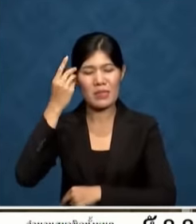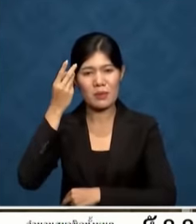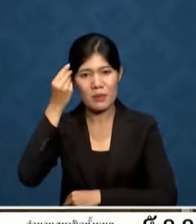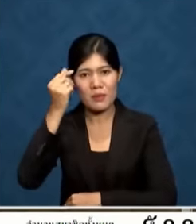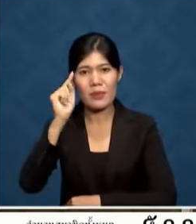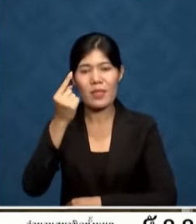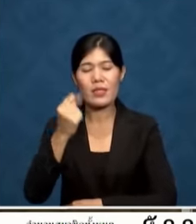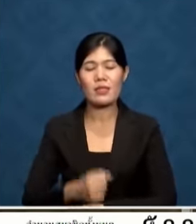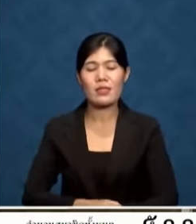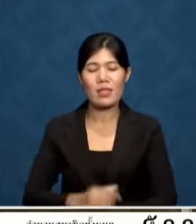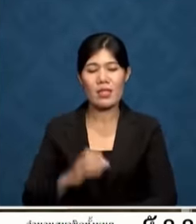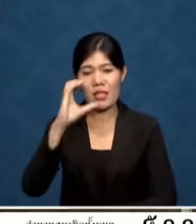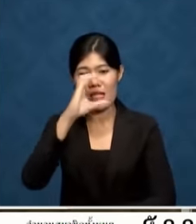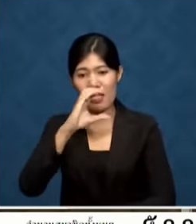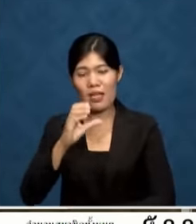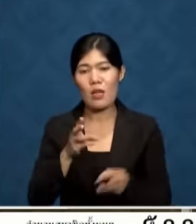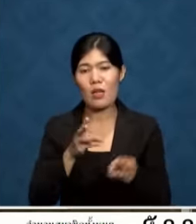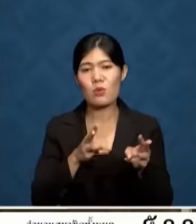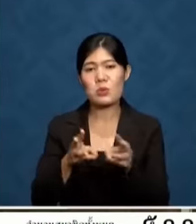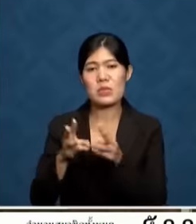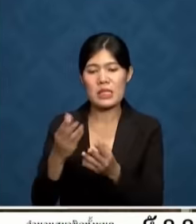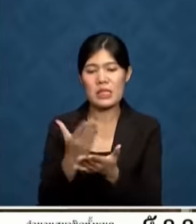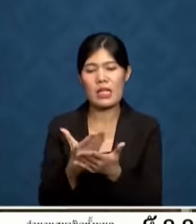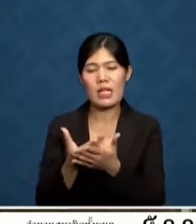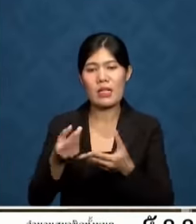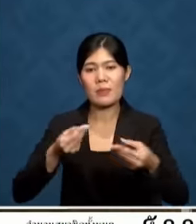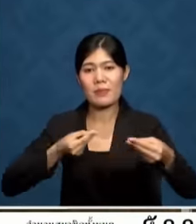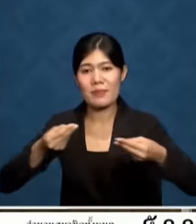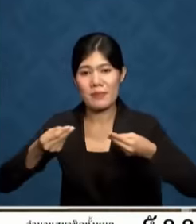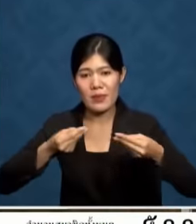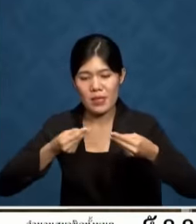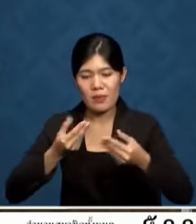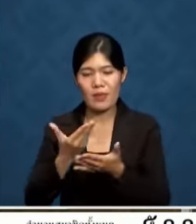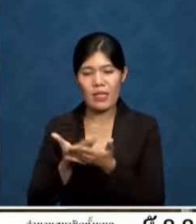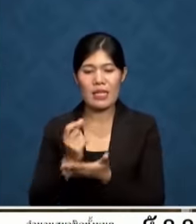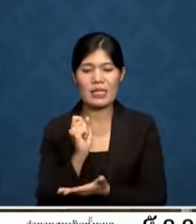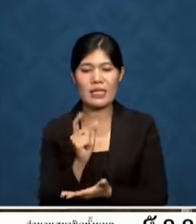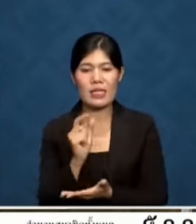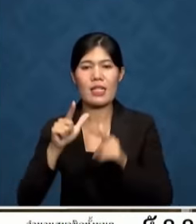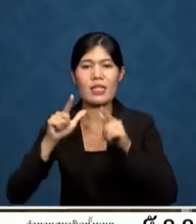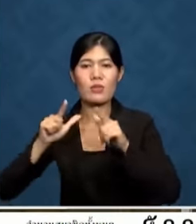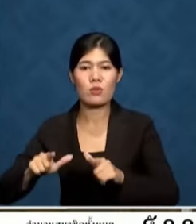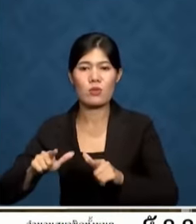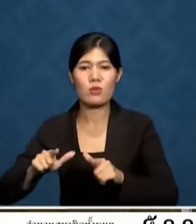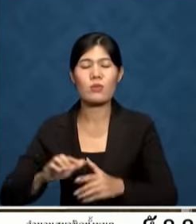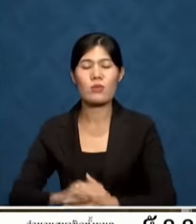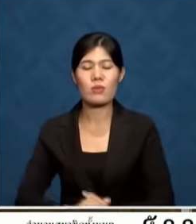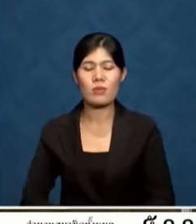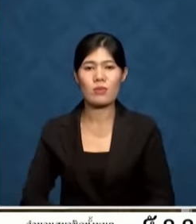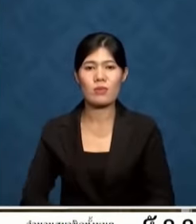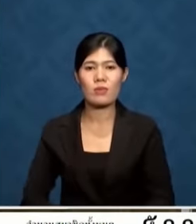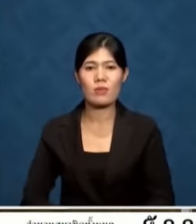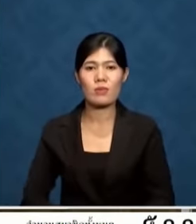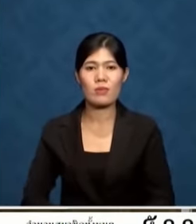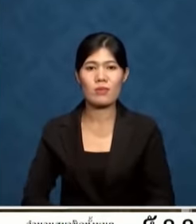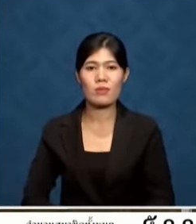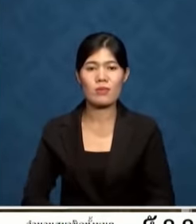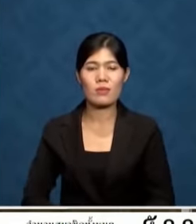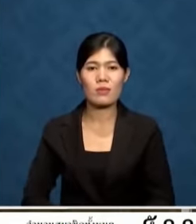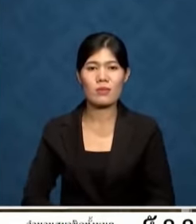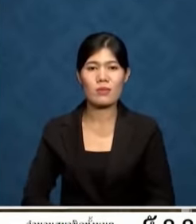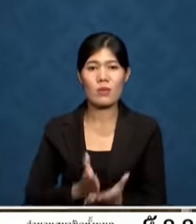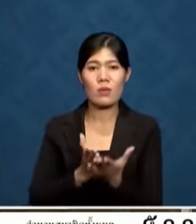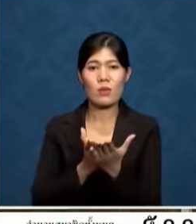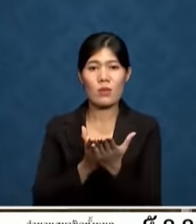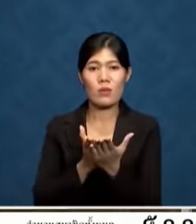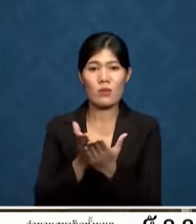เพิ่มรายได้ลดรายจ่ายประชาชนด้านอื่นเรื่องทางการเมืองสุดท้าย